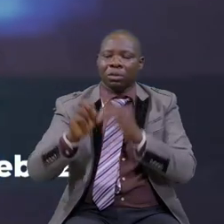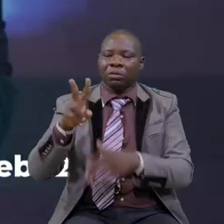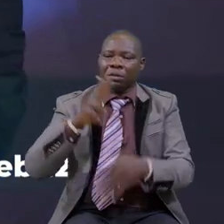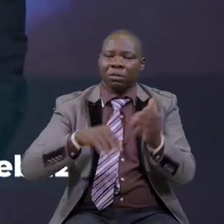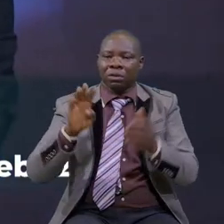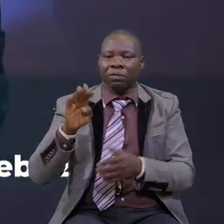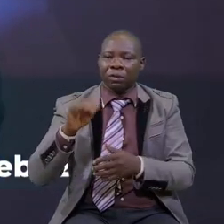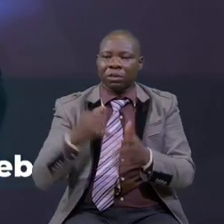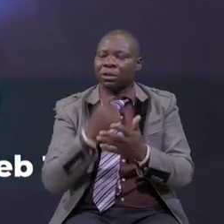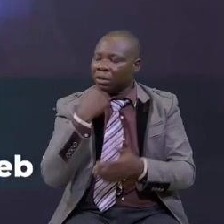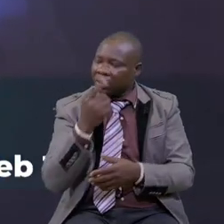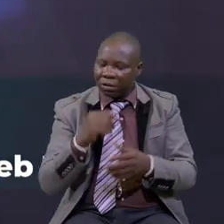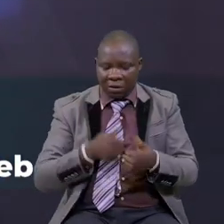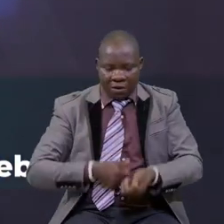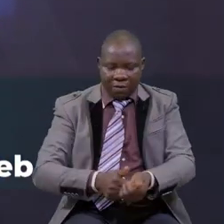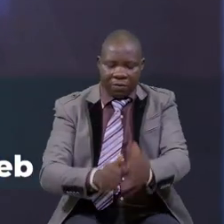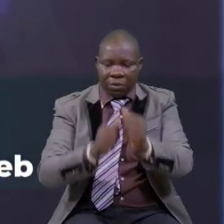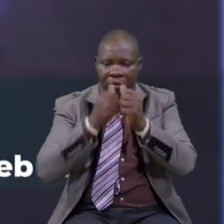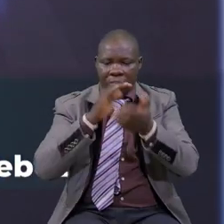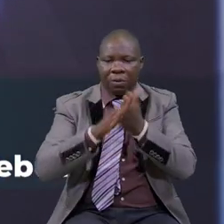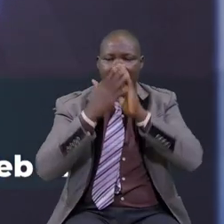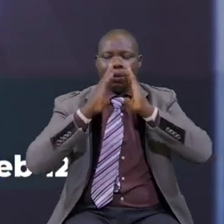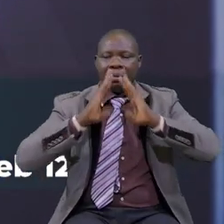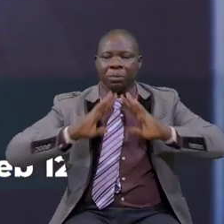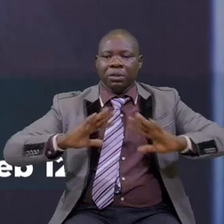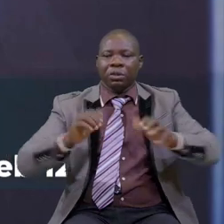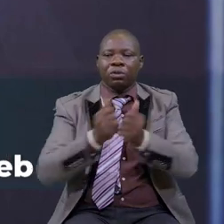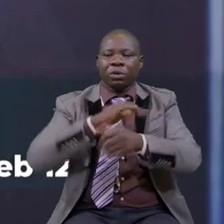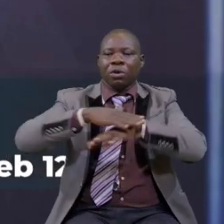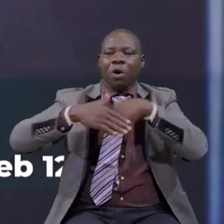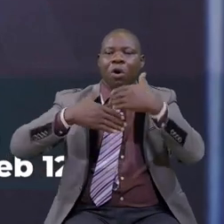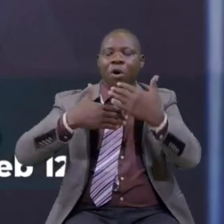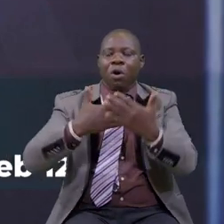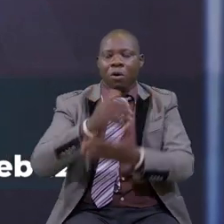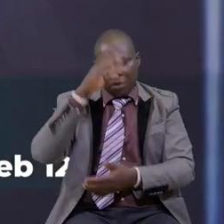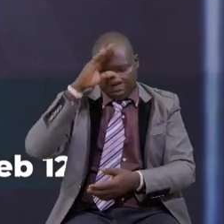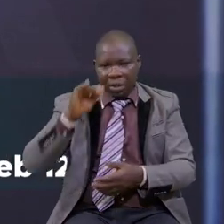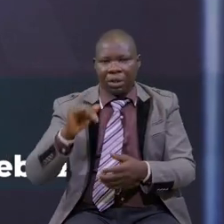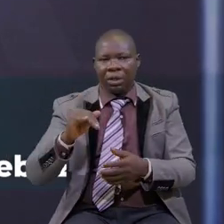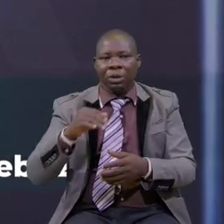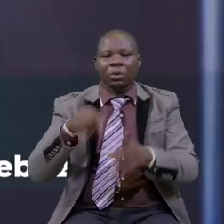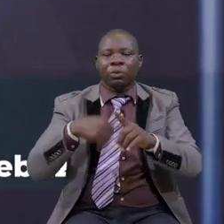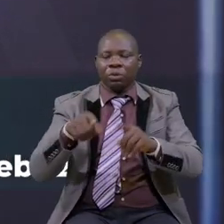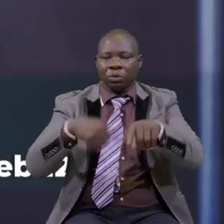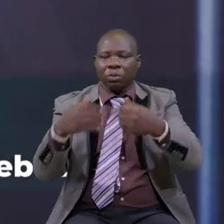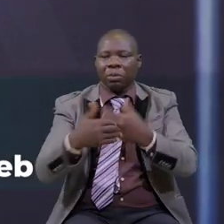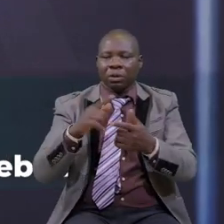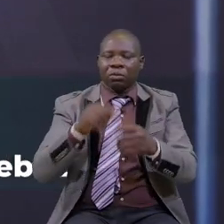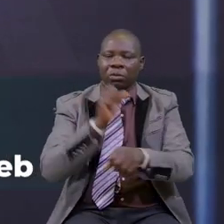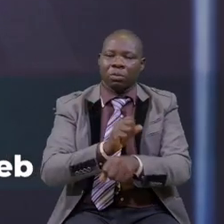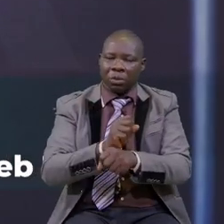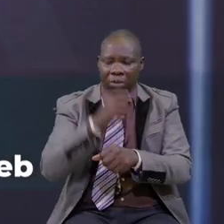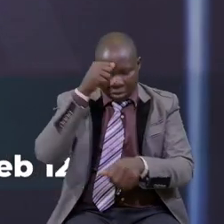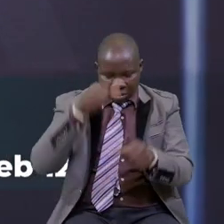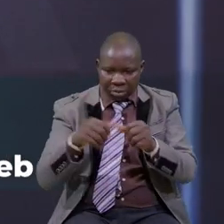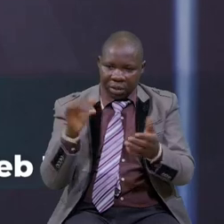14, il dit, recherchez la paix avec tous. Quand tu retournes au service, rappelle-toi cela. Recherchez